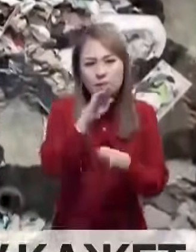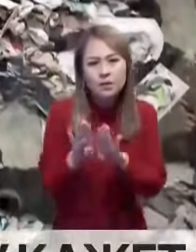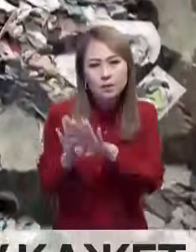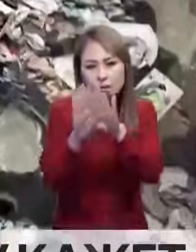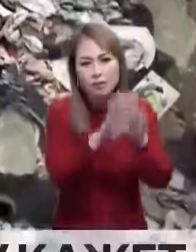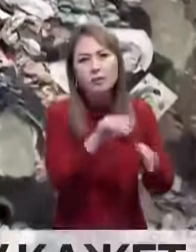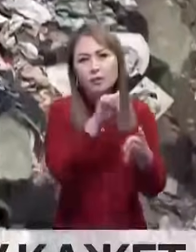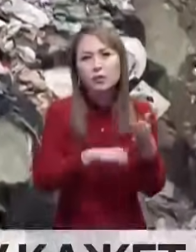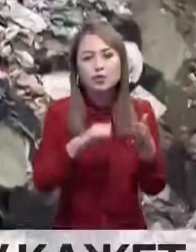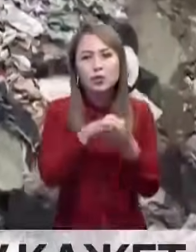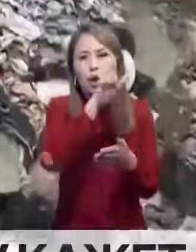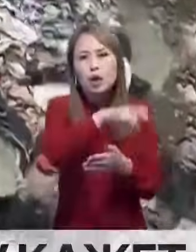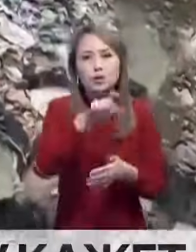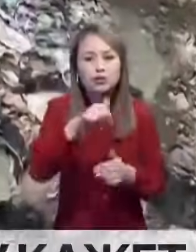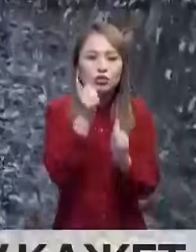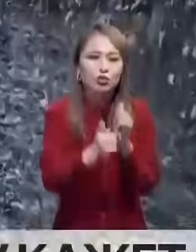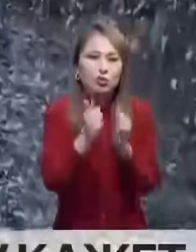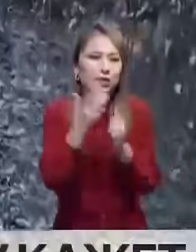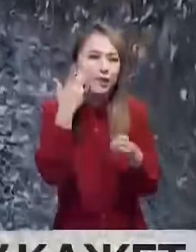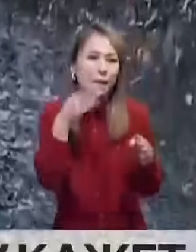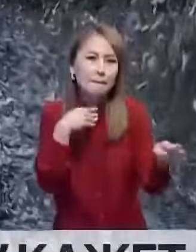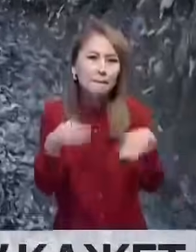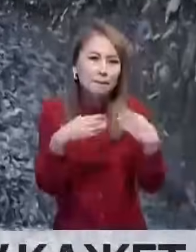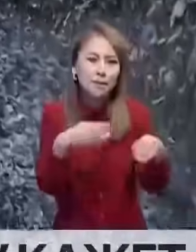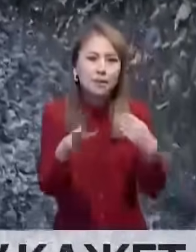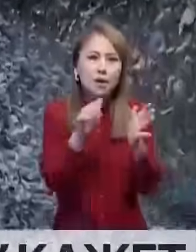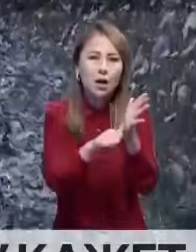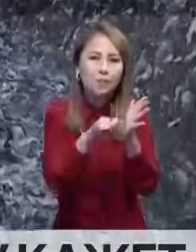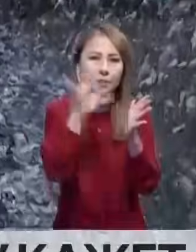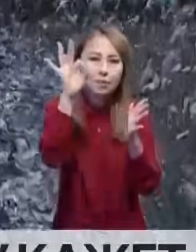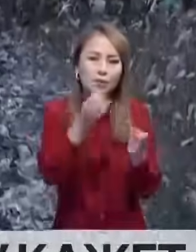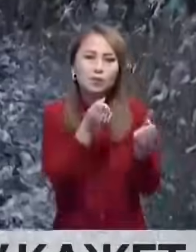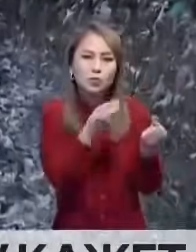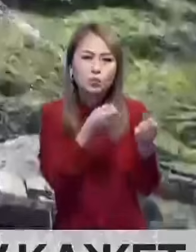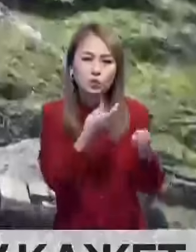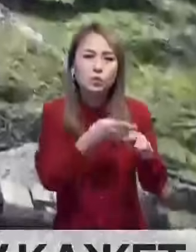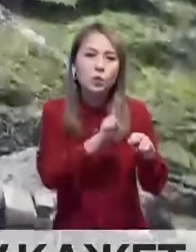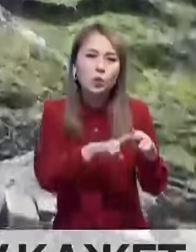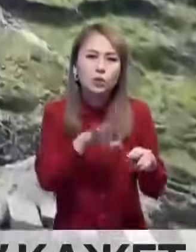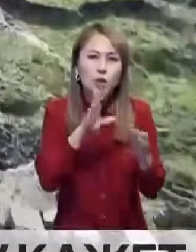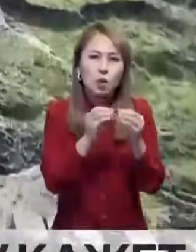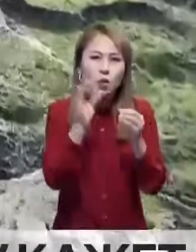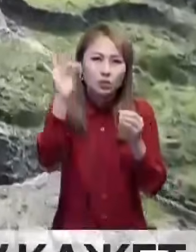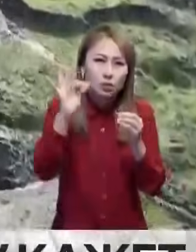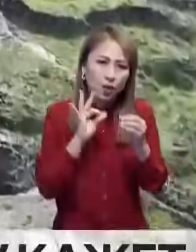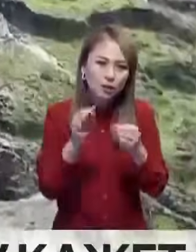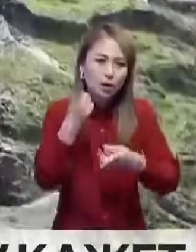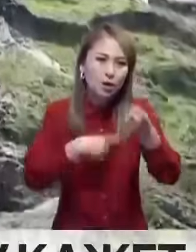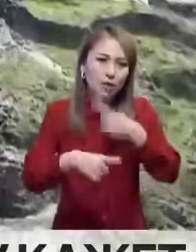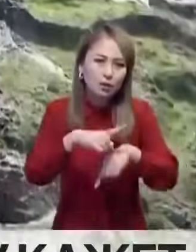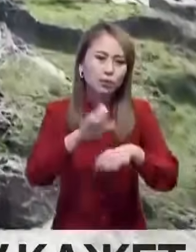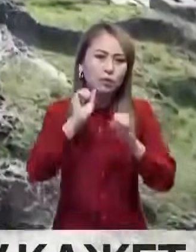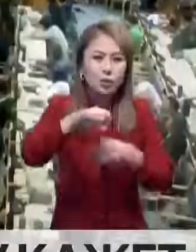мәселе. Өйткені адамзат жиі тұтынатын пластик ыдыстың 60% қоқысқа тасталады, ал оның тек 10% ғана қайта